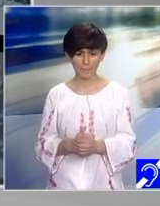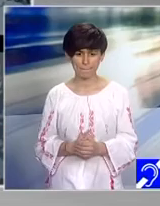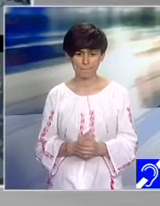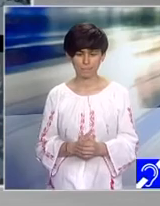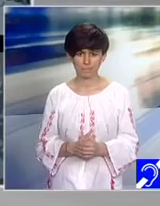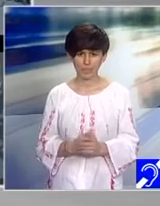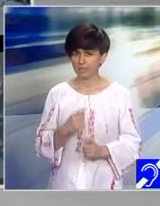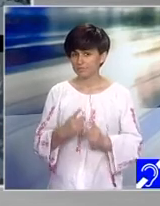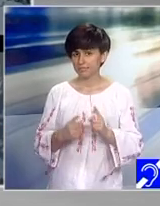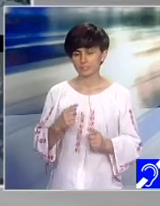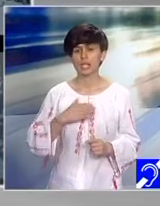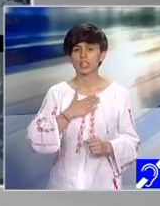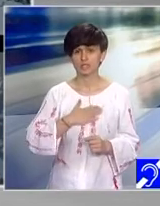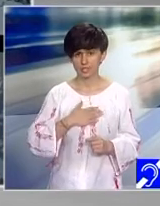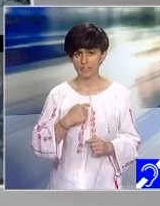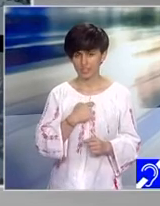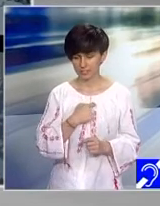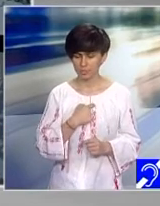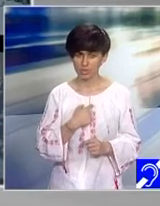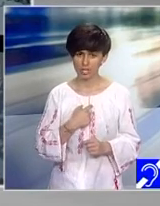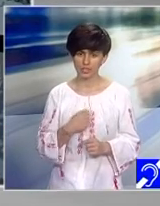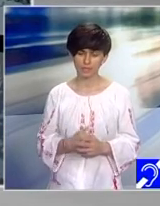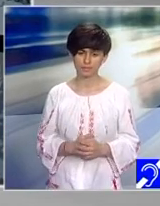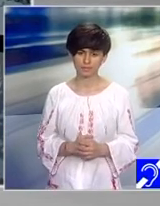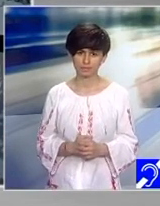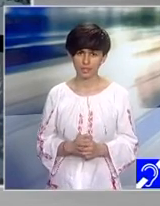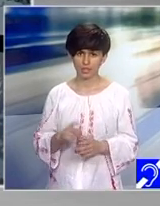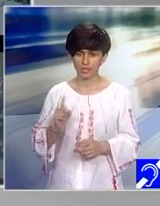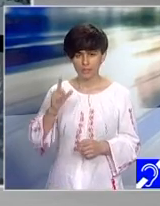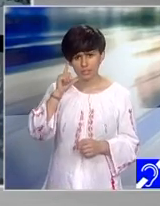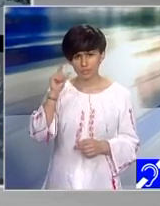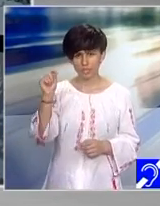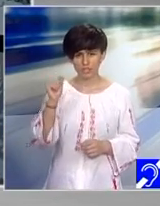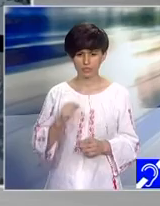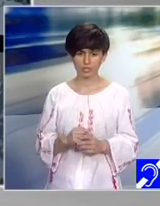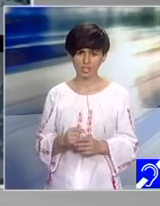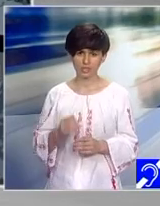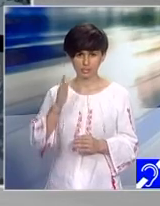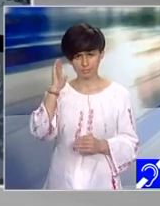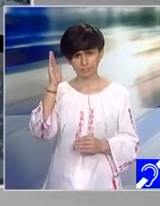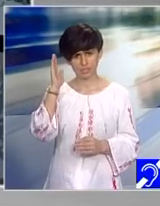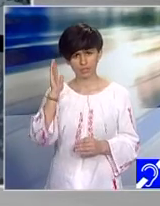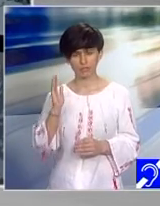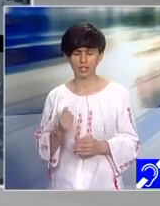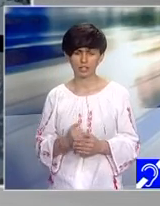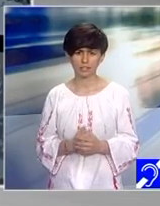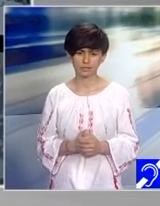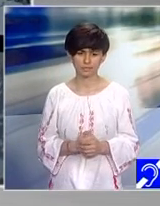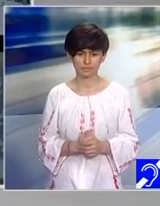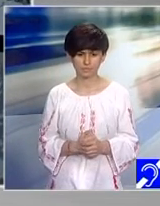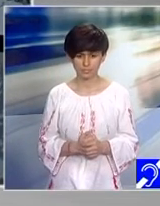iată că dacă s-ar putea și nu rezultate la Sfântul Așteaptă, ci chiar relativ